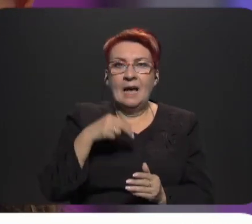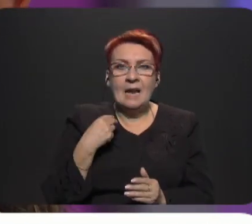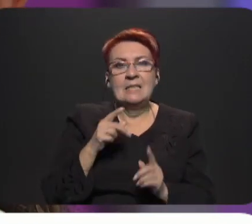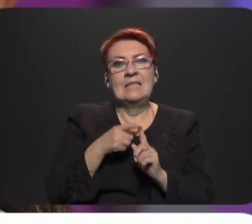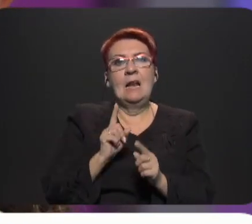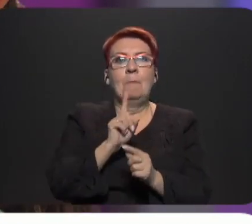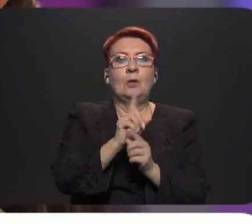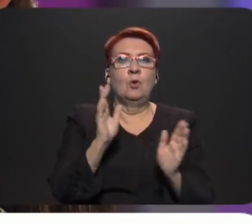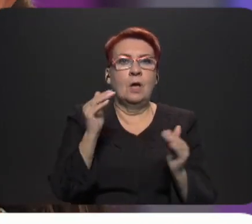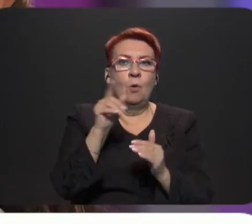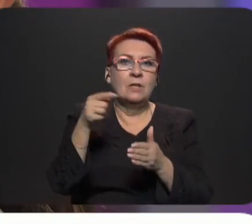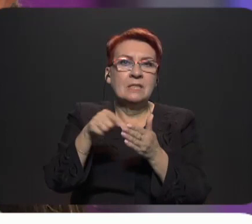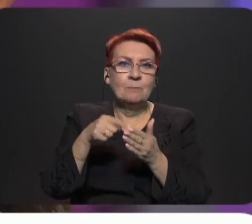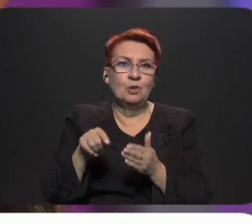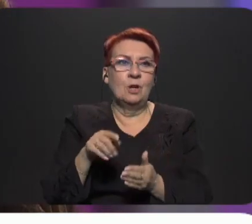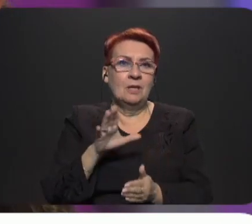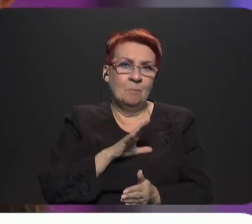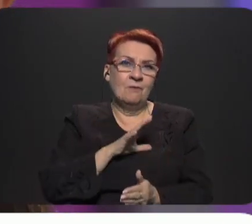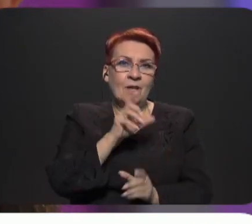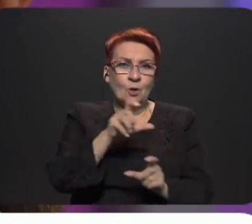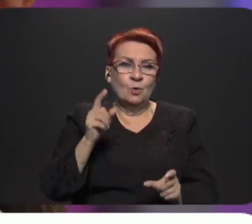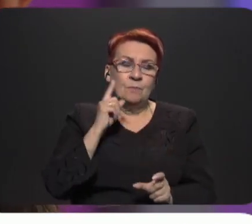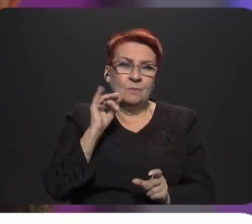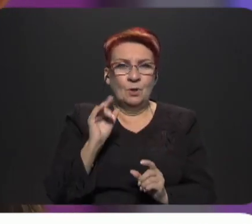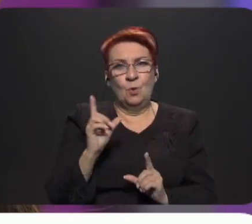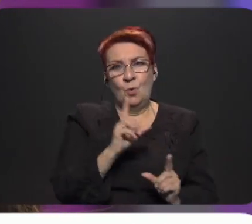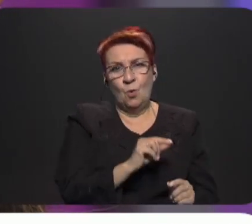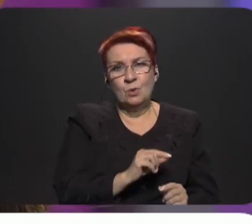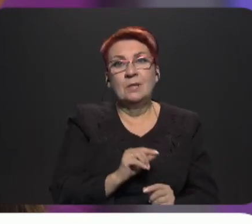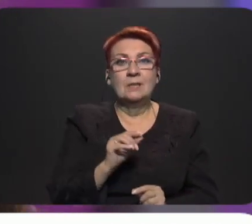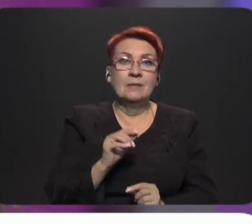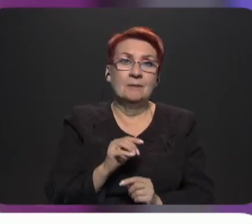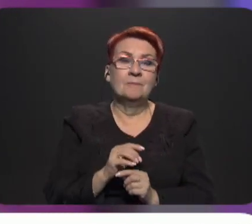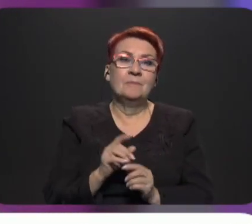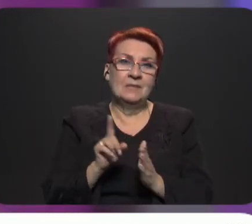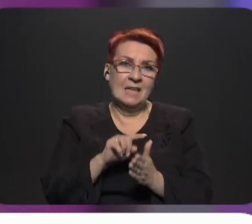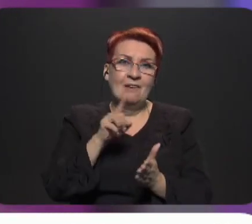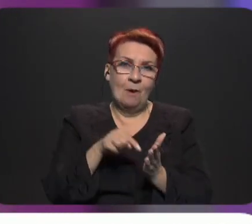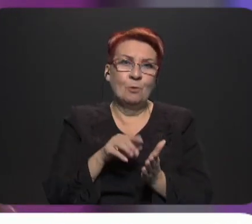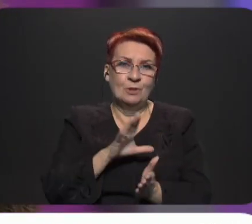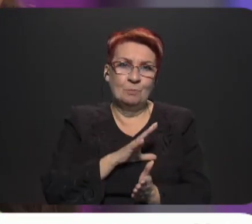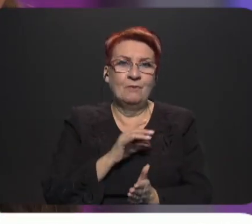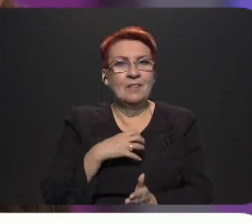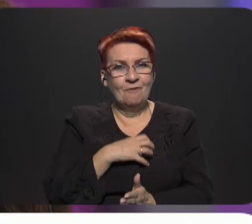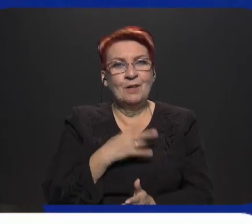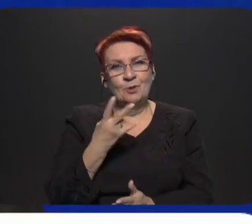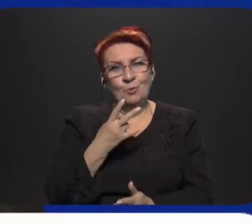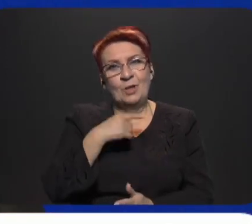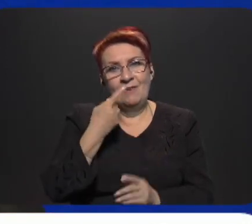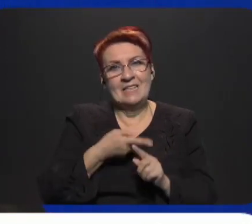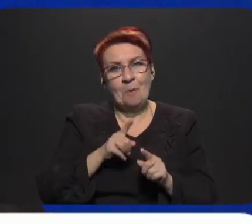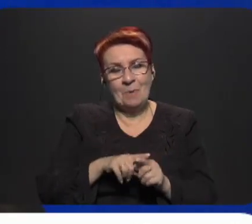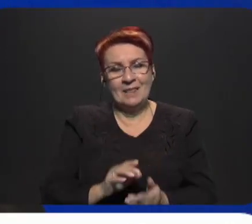к иконе. Потому что такие вопросы тоже регулярно приходят к нам на программу, и об этом тоже, как мне кажется, важно говорить. Да.